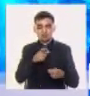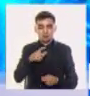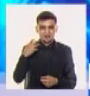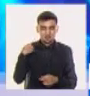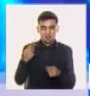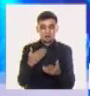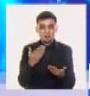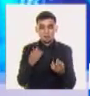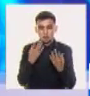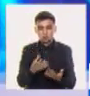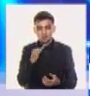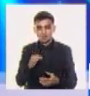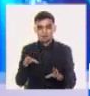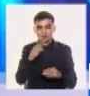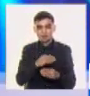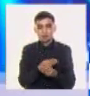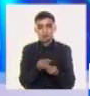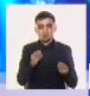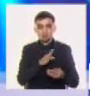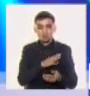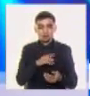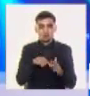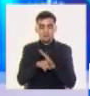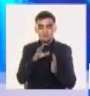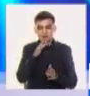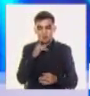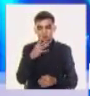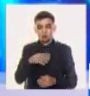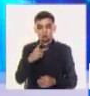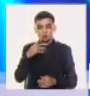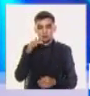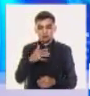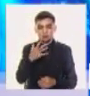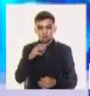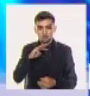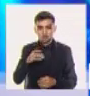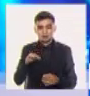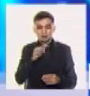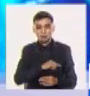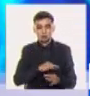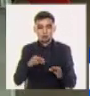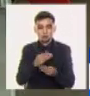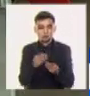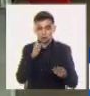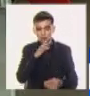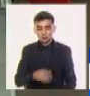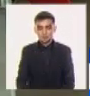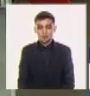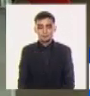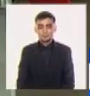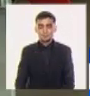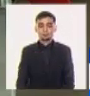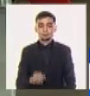и оплачиваете соответствие с трудовым законодательством, в данном случае вы на 42 500 за таких работников не подаете.